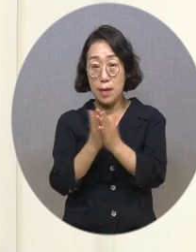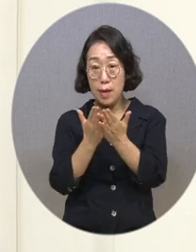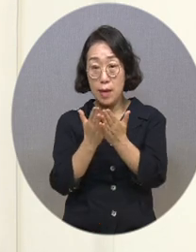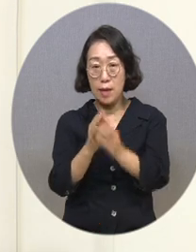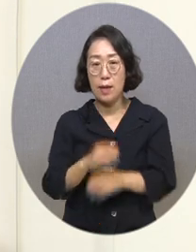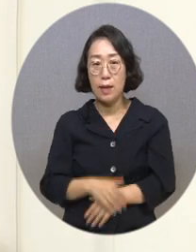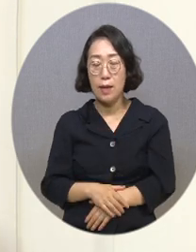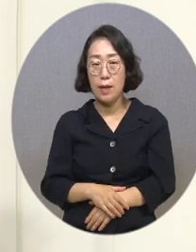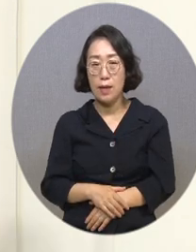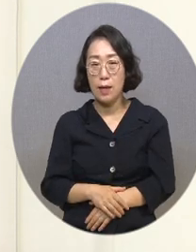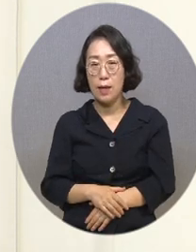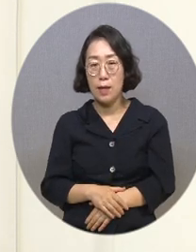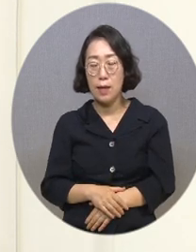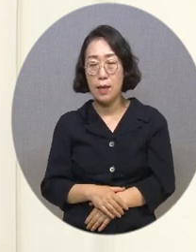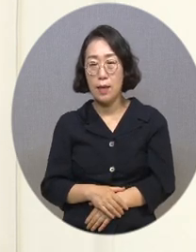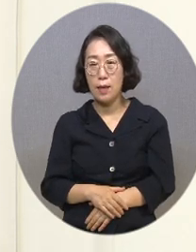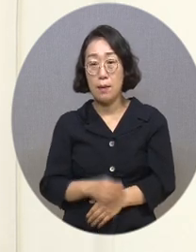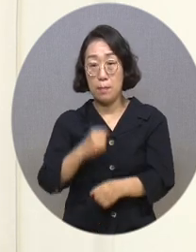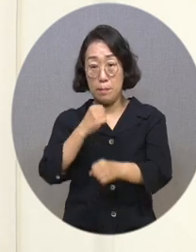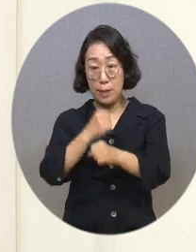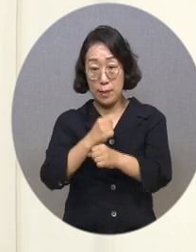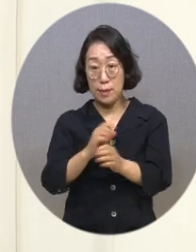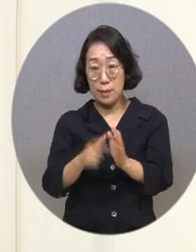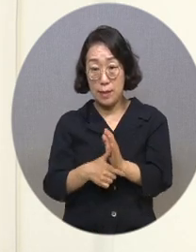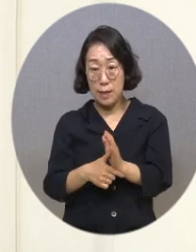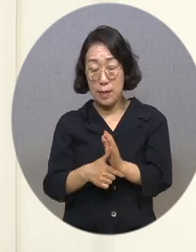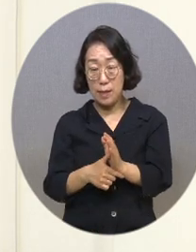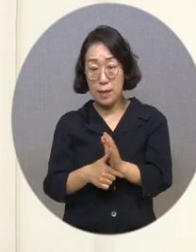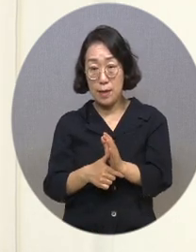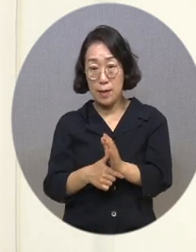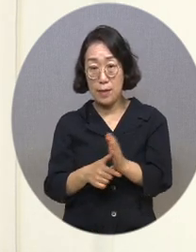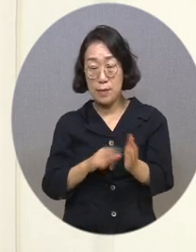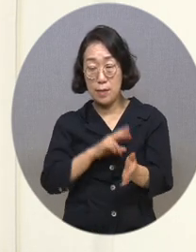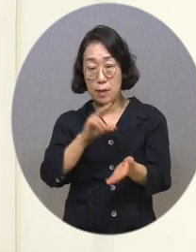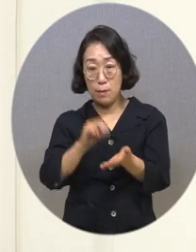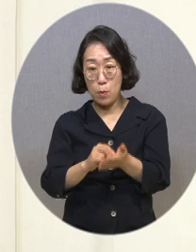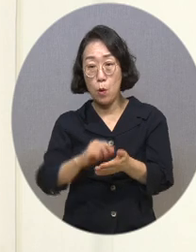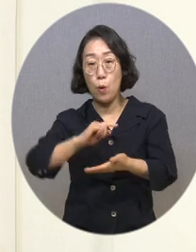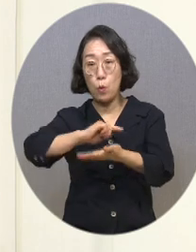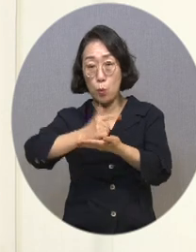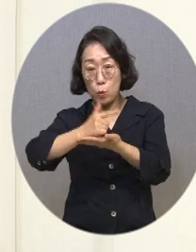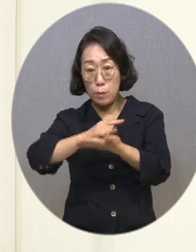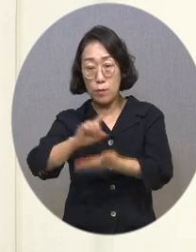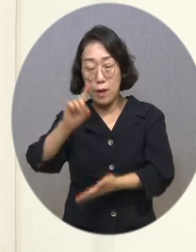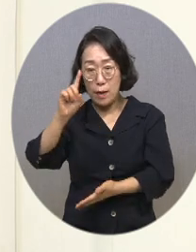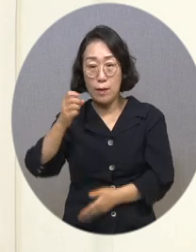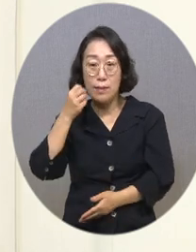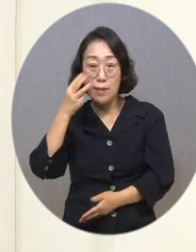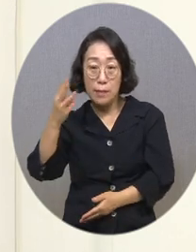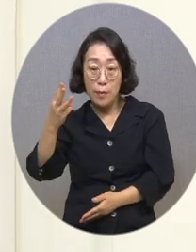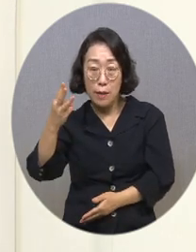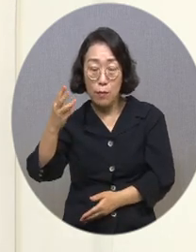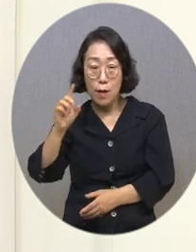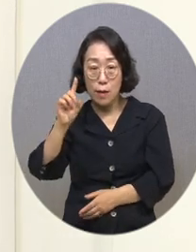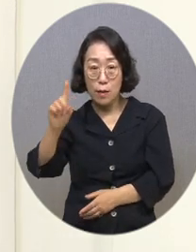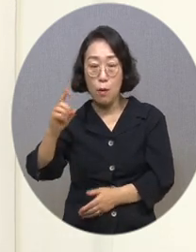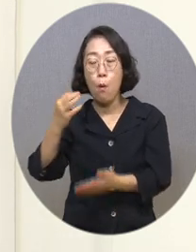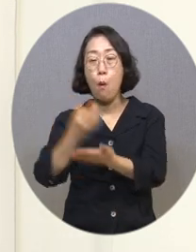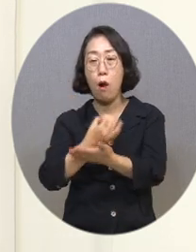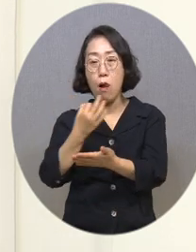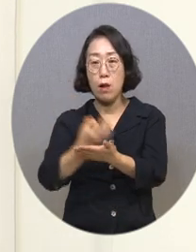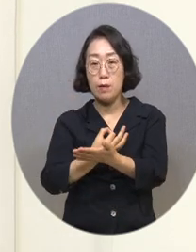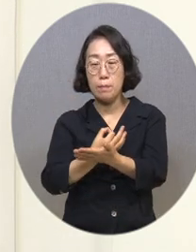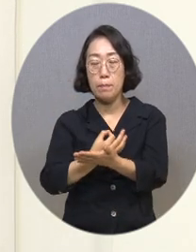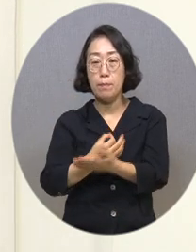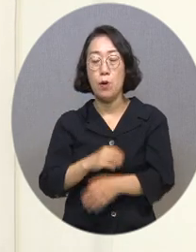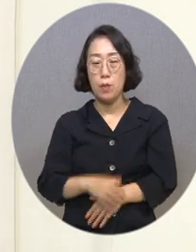부제이기도 한데요. 제가 단독 저서로 낸 책에 부제가 노트북 하나로 3개월 만에 월급 벌기예요. 그래서